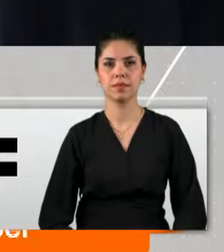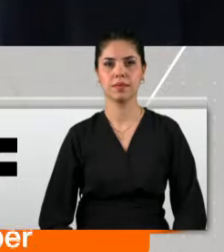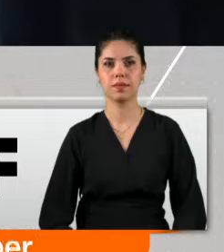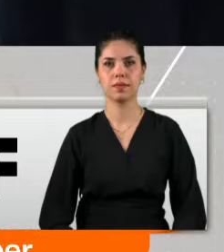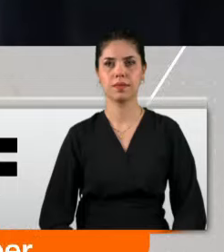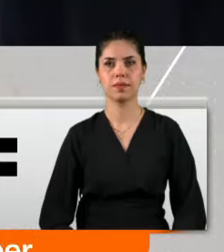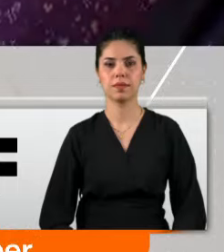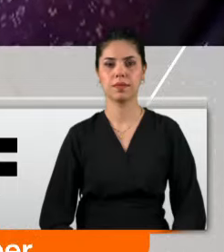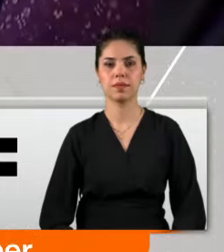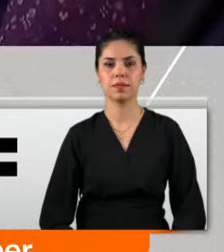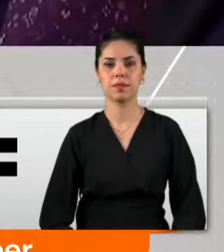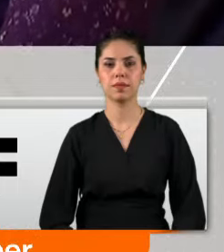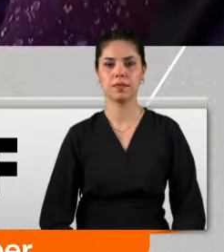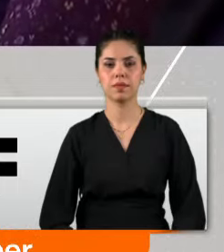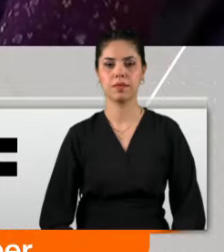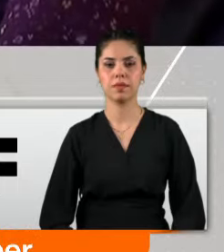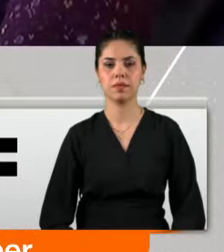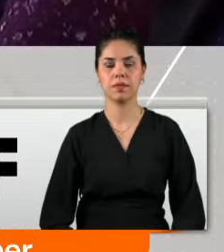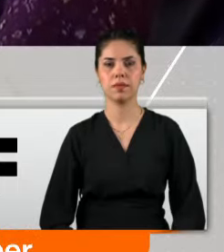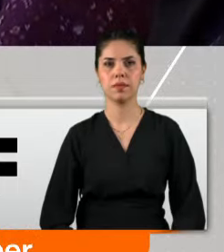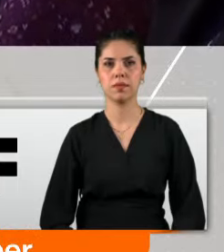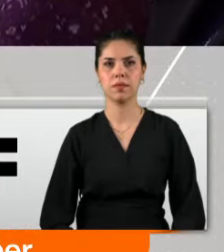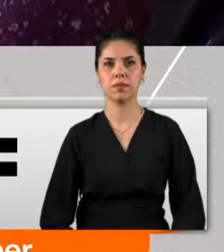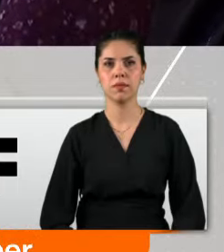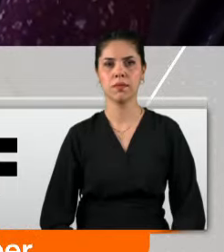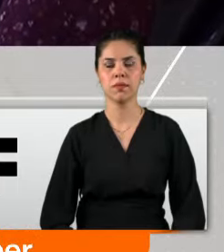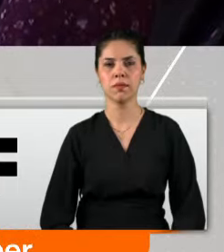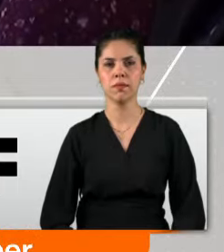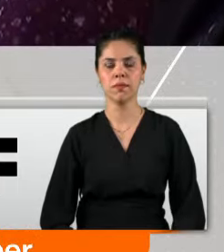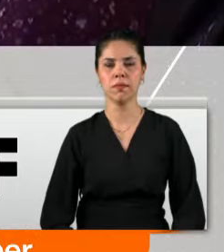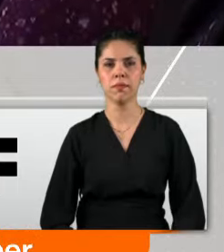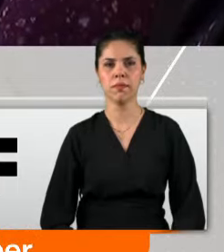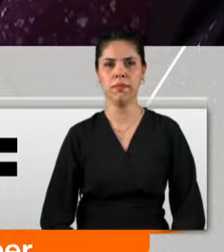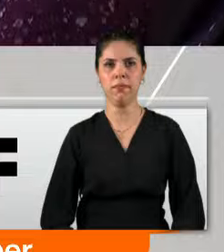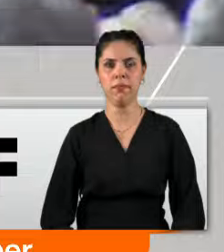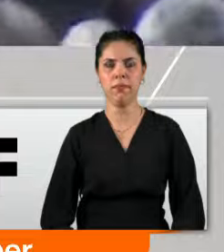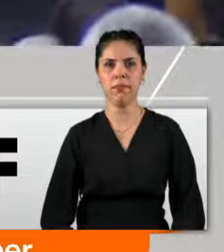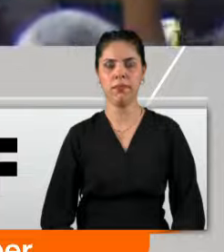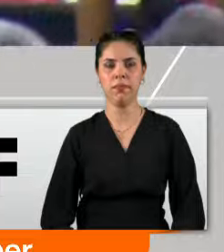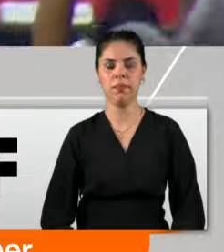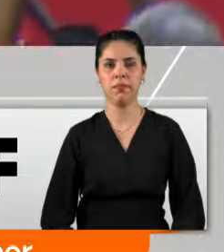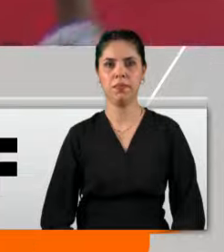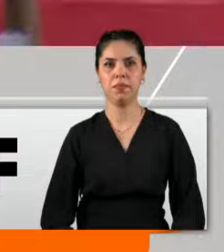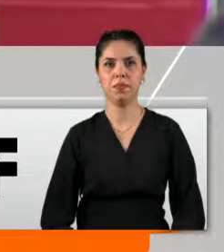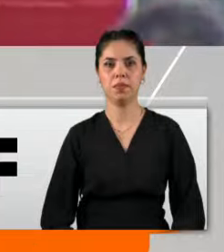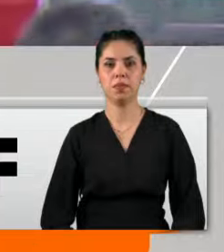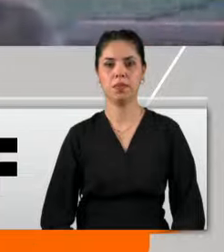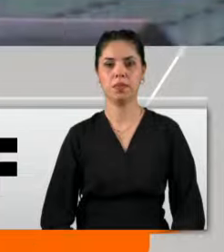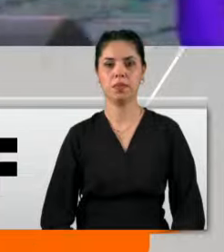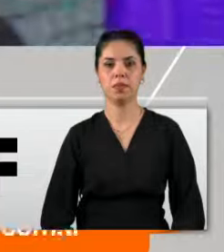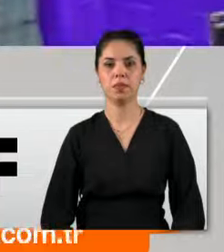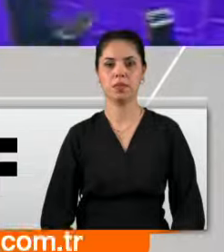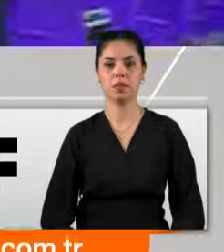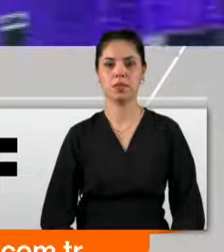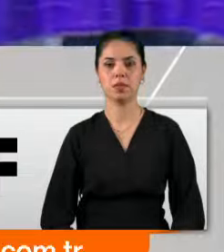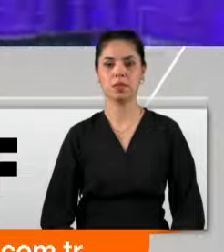onun partisi biliyorsunuz İmamoğlu'nu destekleme kararı aldı. Meral Hanım'a oy da vermiyorlar. Partinin genel başkanının